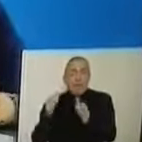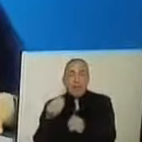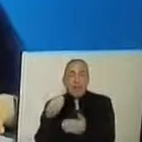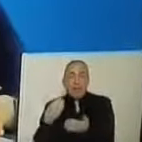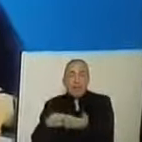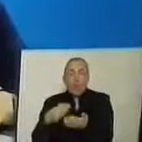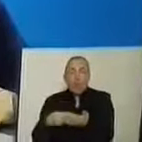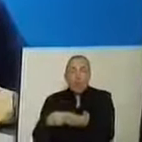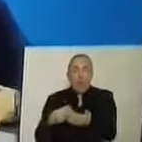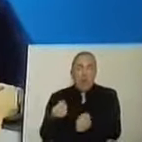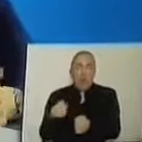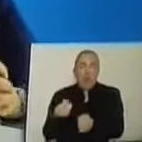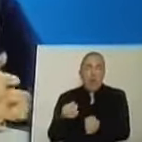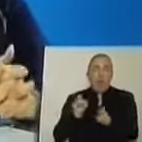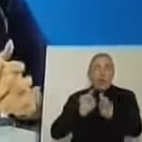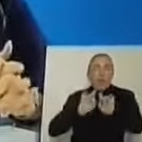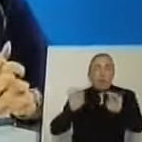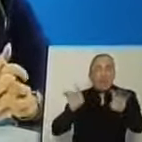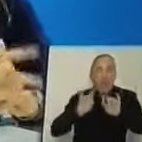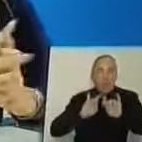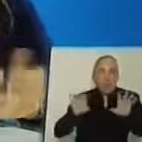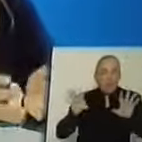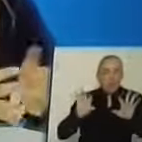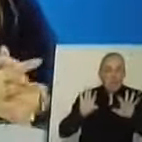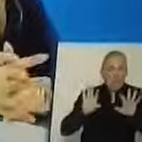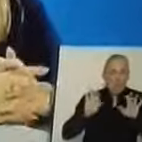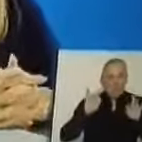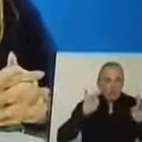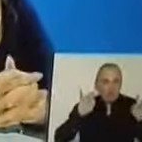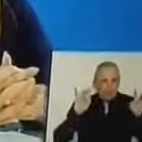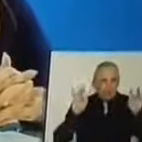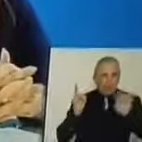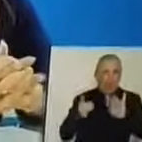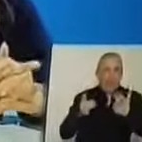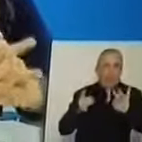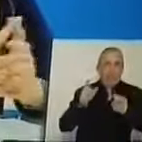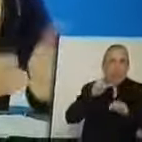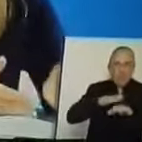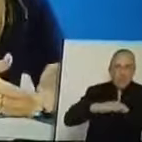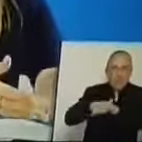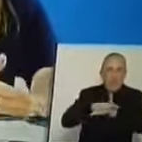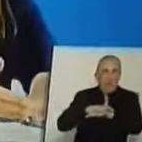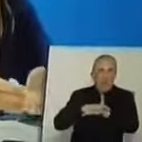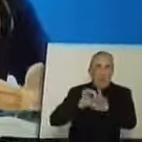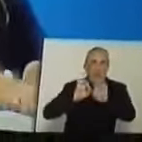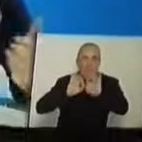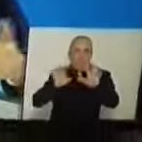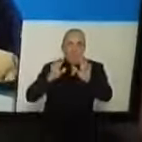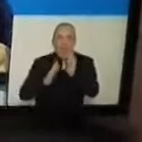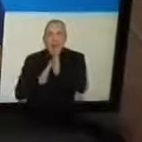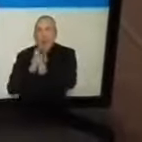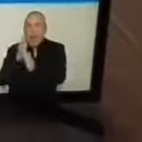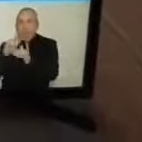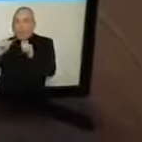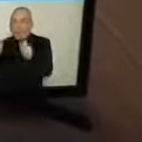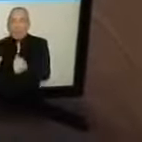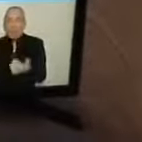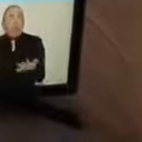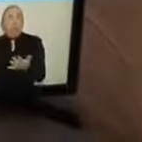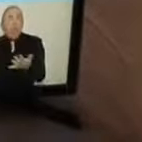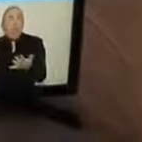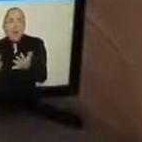на інформаційну кампанію для того, щоб поширити серед населення інформацію, як амброзія виглядає, чим